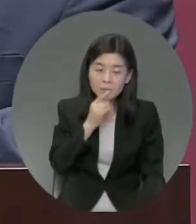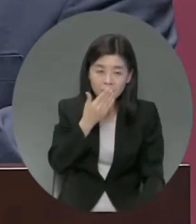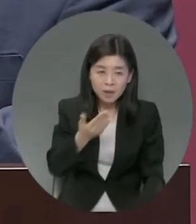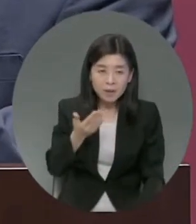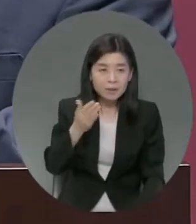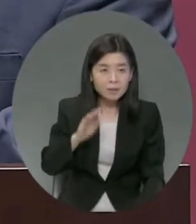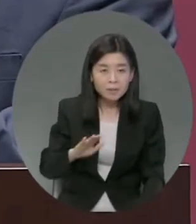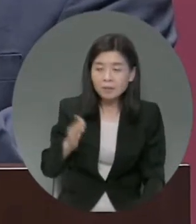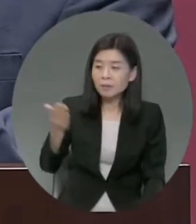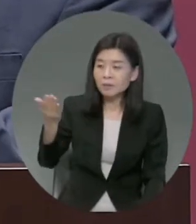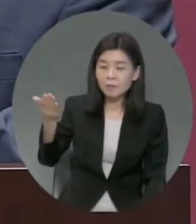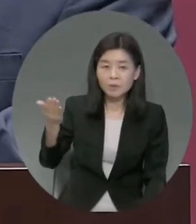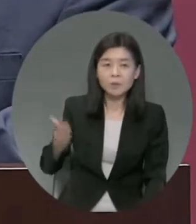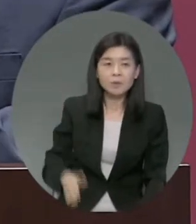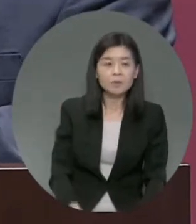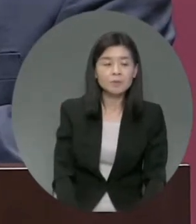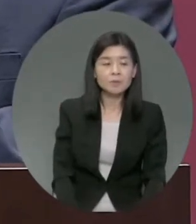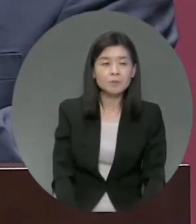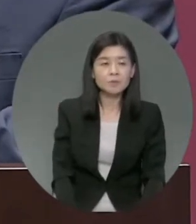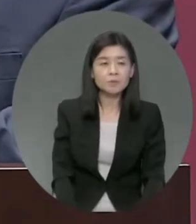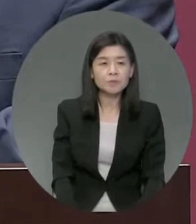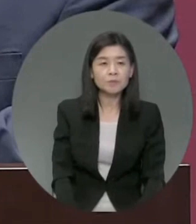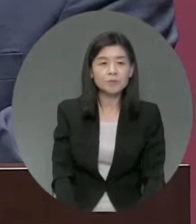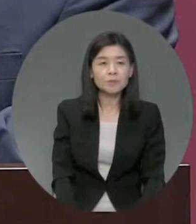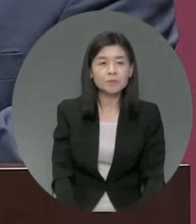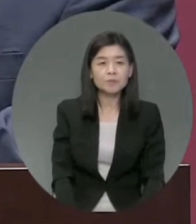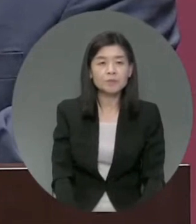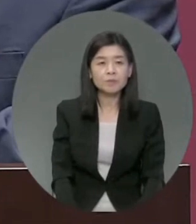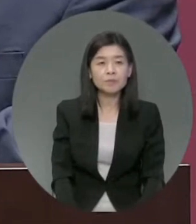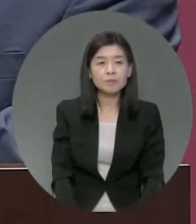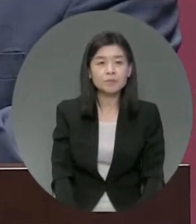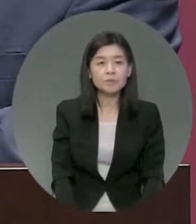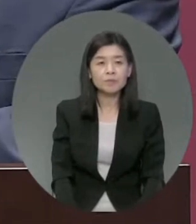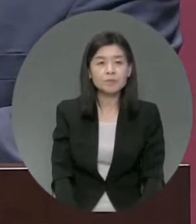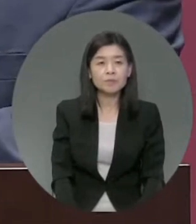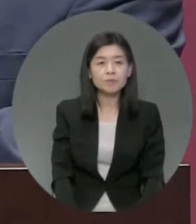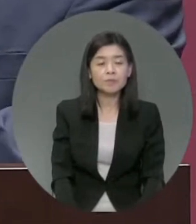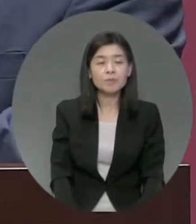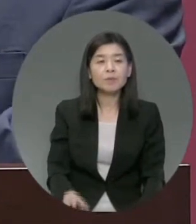의원님 보셨는지 모르겠습니다만은 지금 저 유튜브 가서